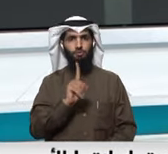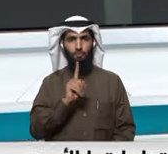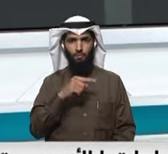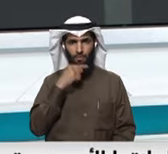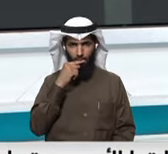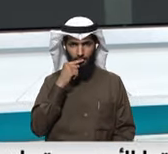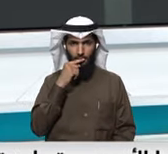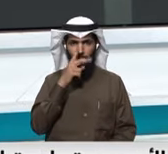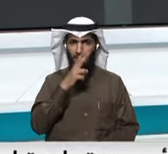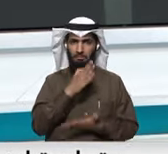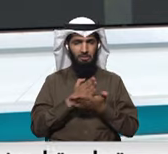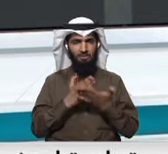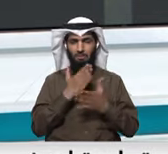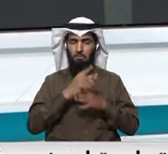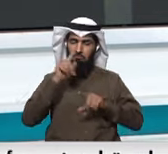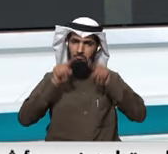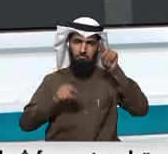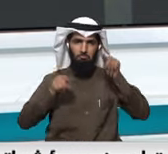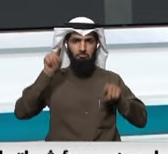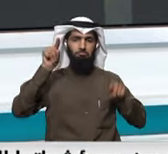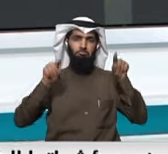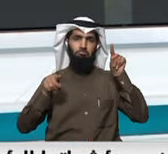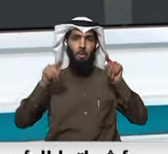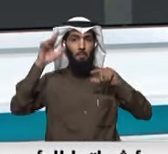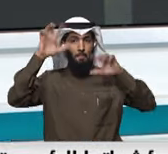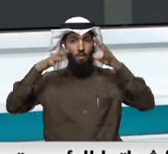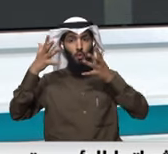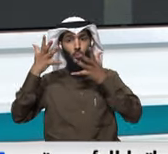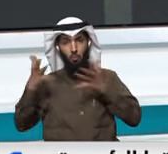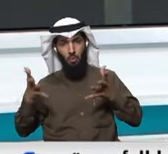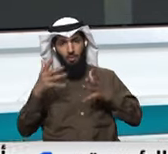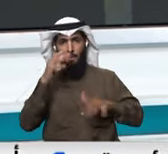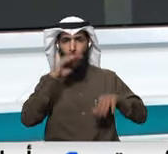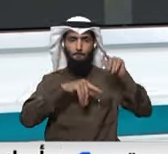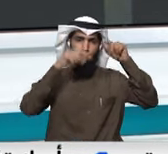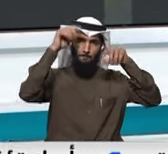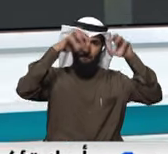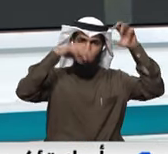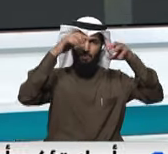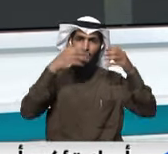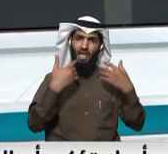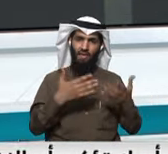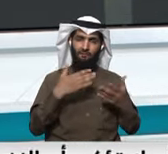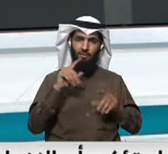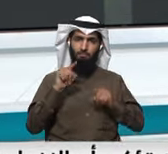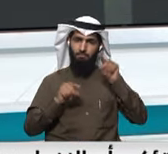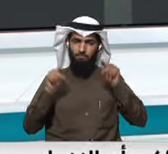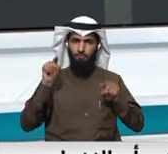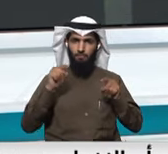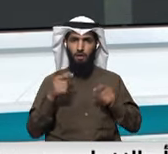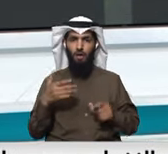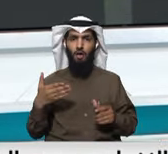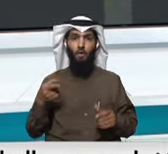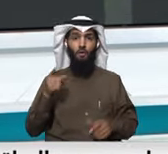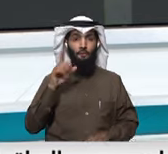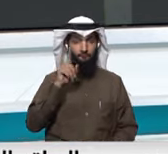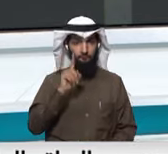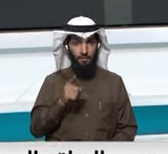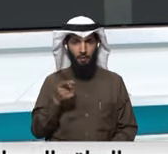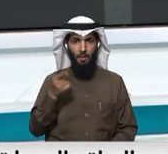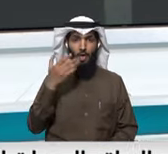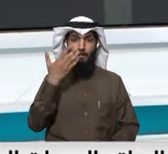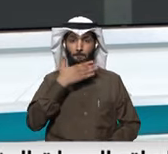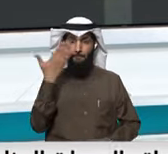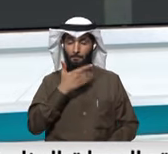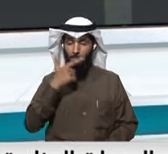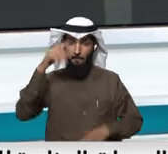منطقه الى اخرى ما بين خفيفه الى متوسطه وتدريجيا يقلب الهواء الى شمالي غربي نهار يوم الغد وتتراجع فرص الامطار